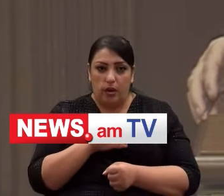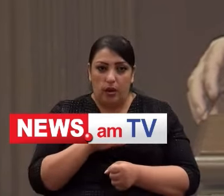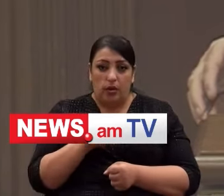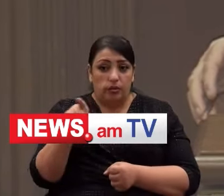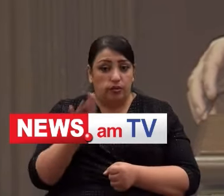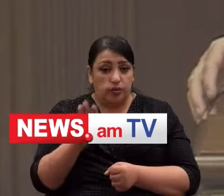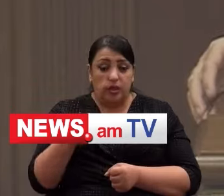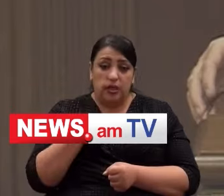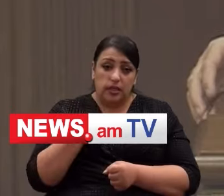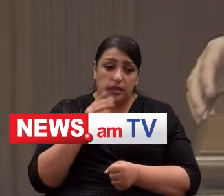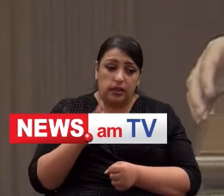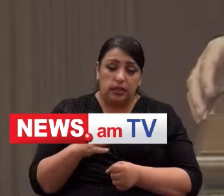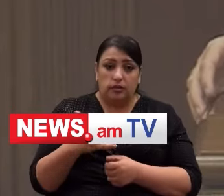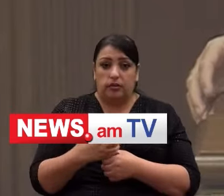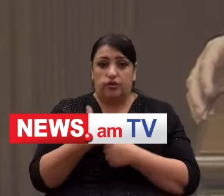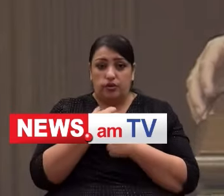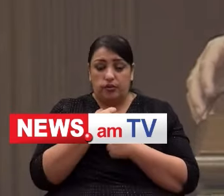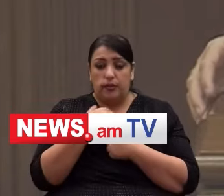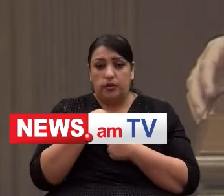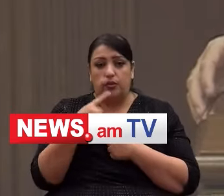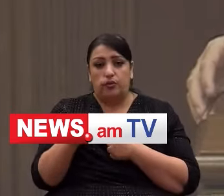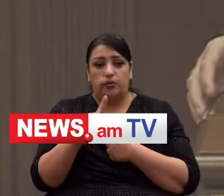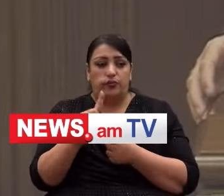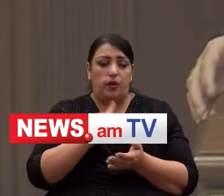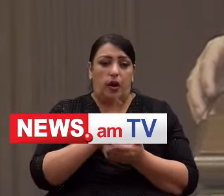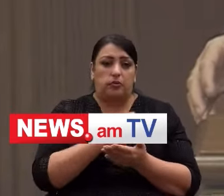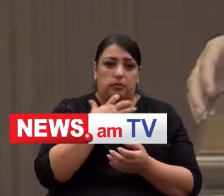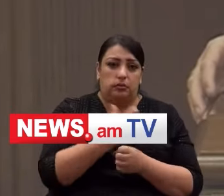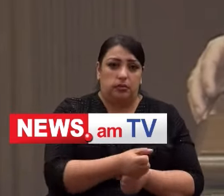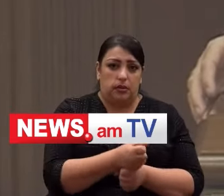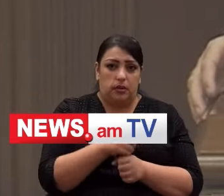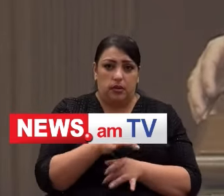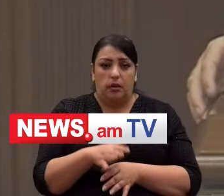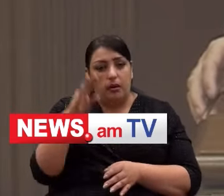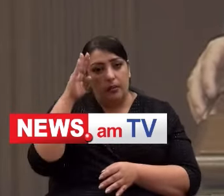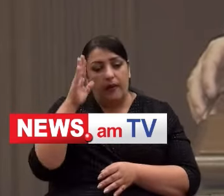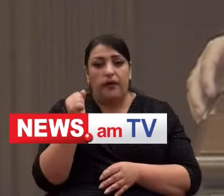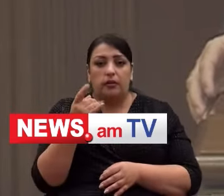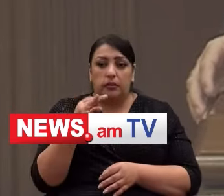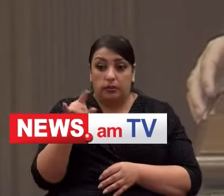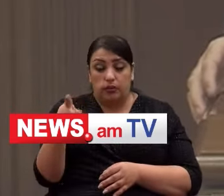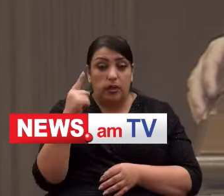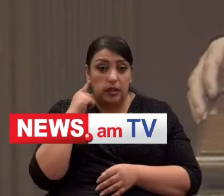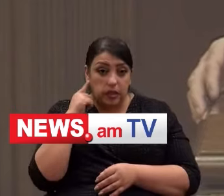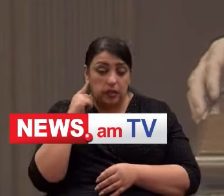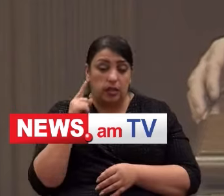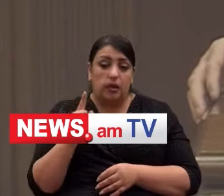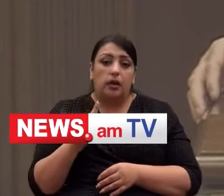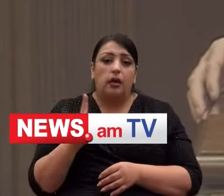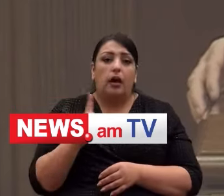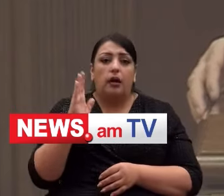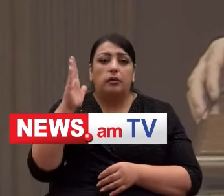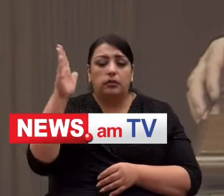կլինեմ, այդ ճշմարիտ միջոցը կօգտագործեմ ուրիշ հարցեր լուծելու համար։ Պարոն Վարդանյան, դուք էլ լսեք, հետո թե ինչ տեղի կունենա, Աստված գիտի